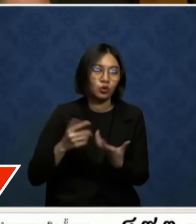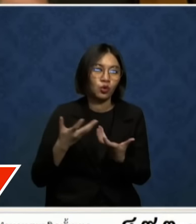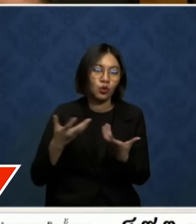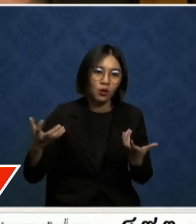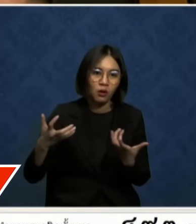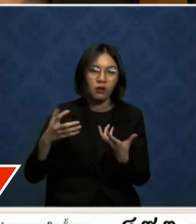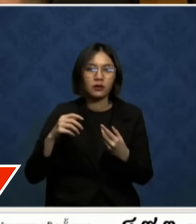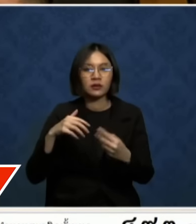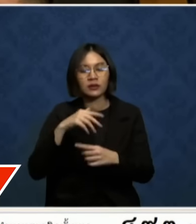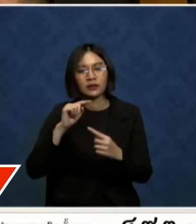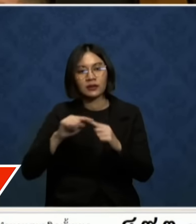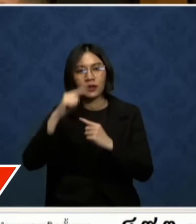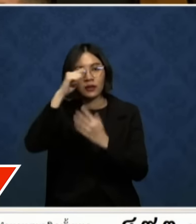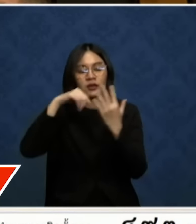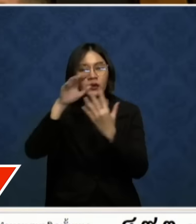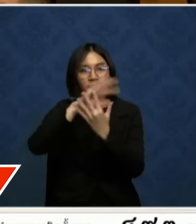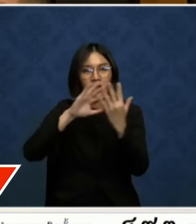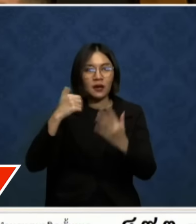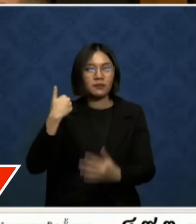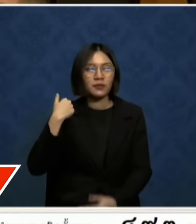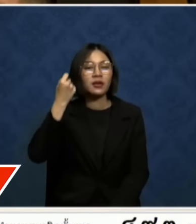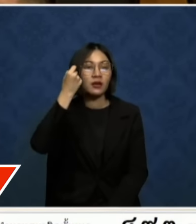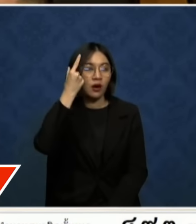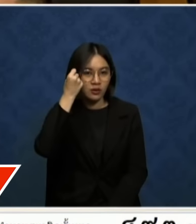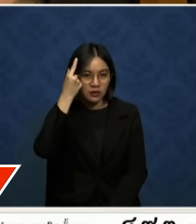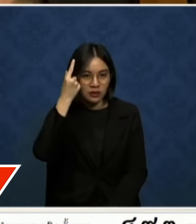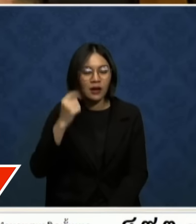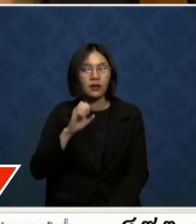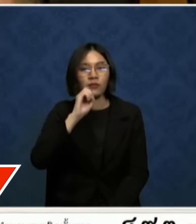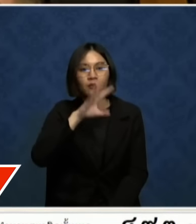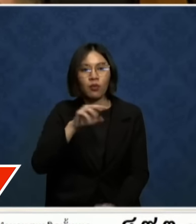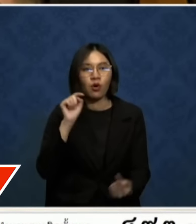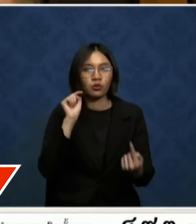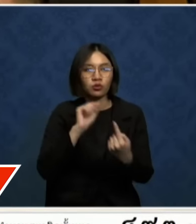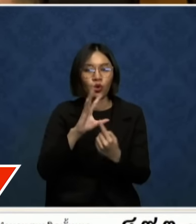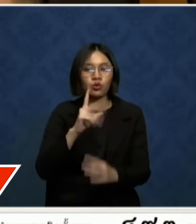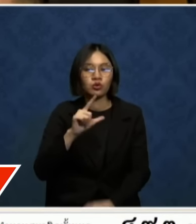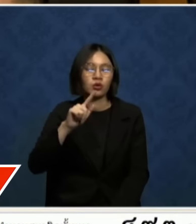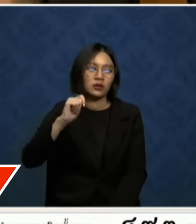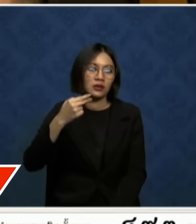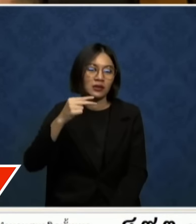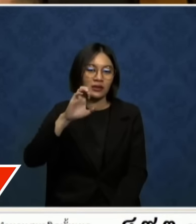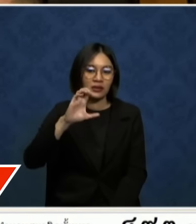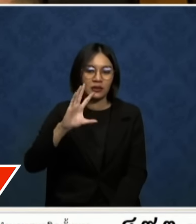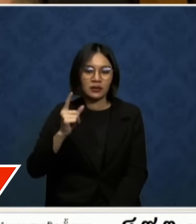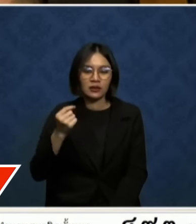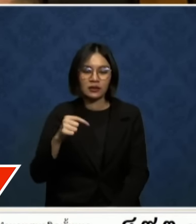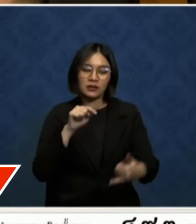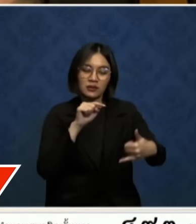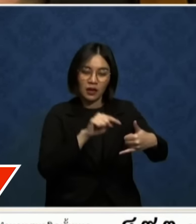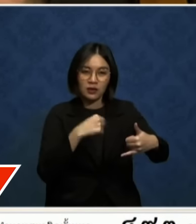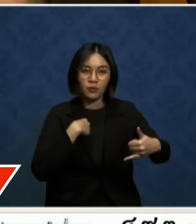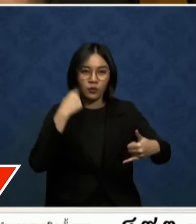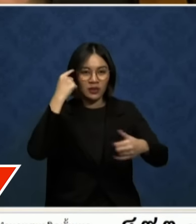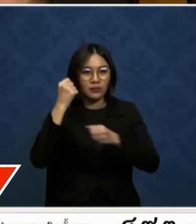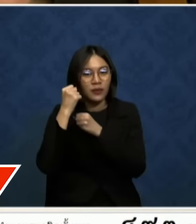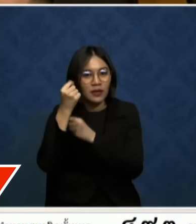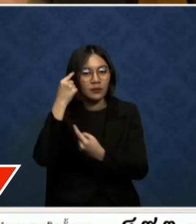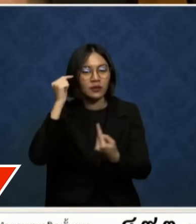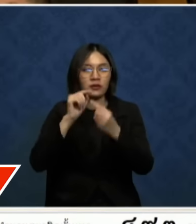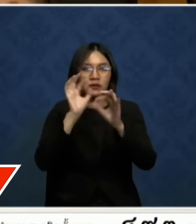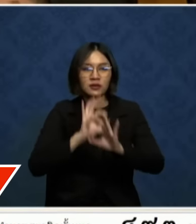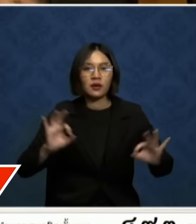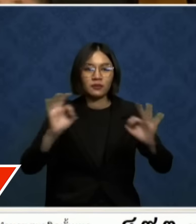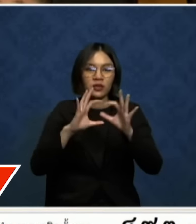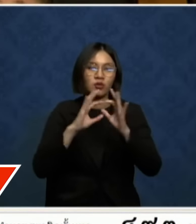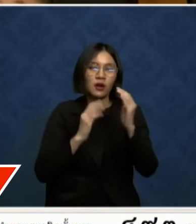ของประเทศไทยอยู่มากพอสมควรด้วยความเห็นใจครับแล้วก็ยืนยันกับท่านชนทิชาว่าตัวผมเองนะครับเราพยายามให้ความสำคัญกับเรื่องสิท